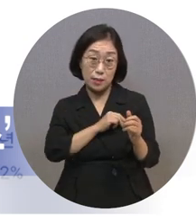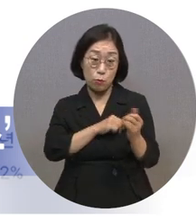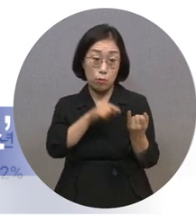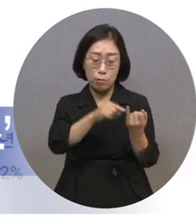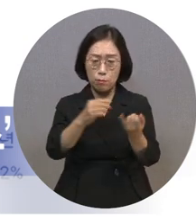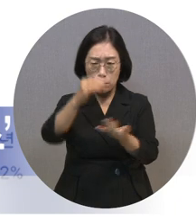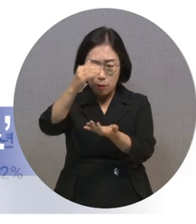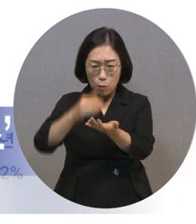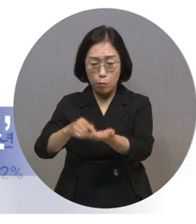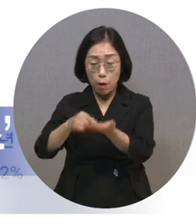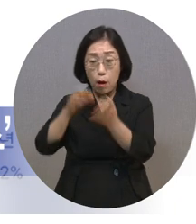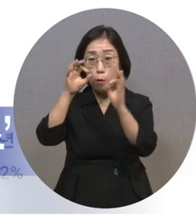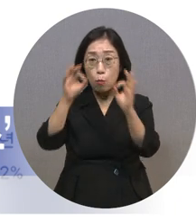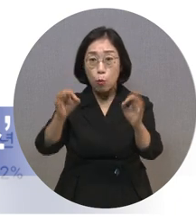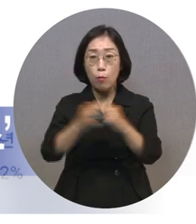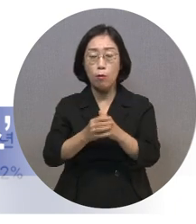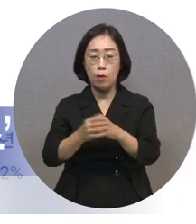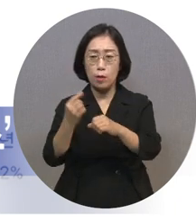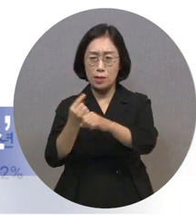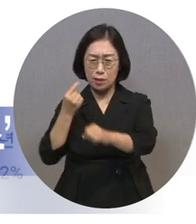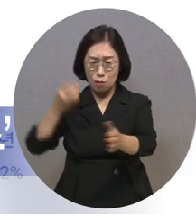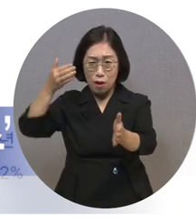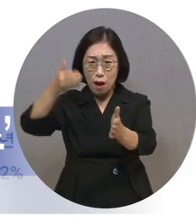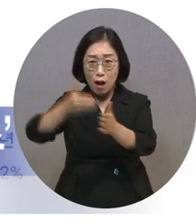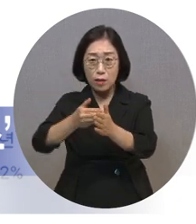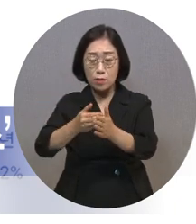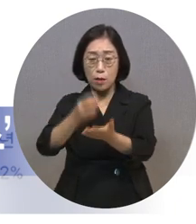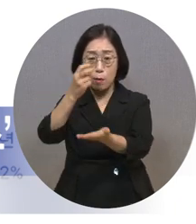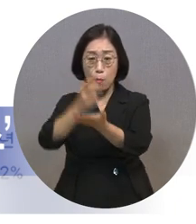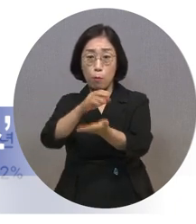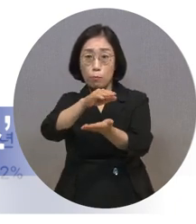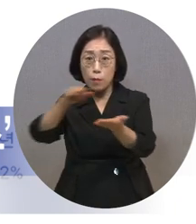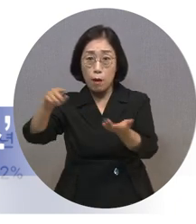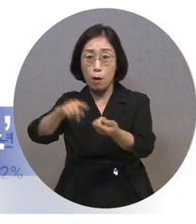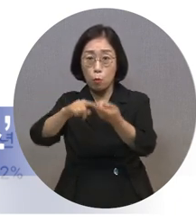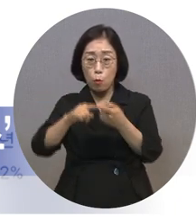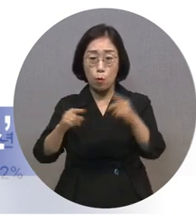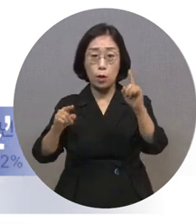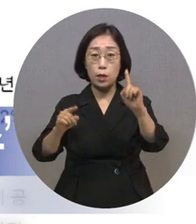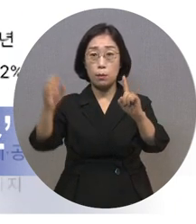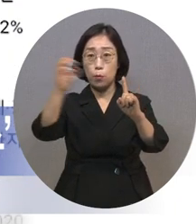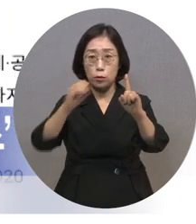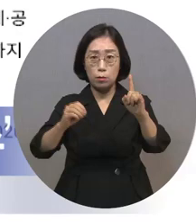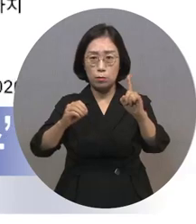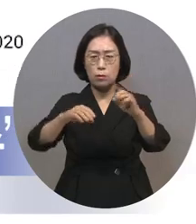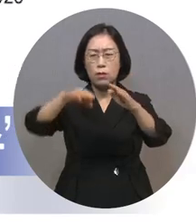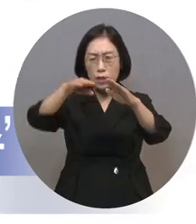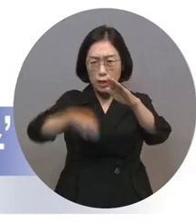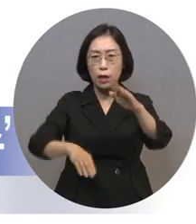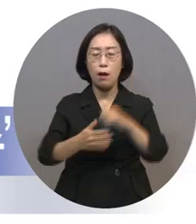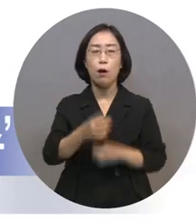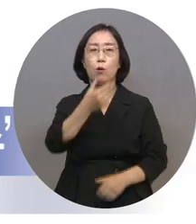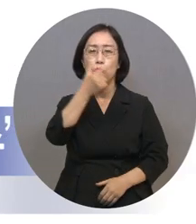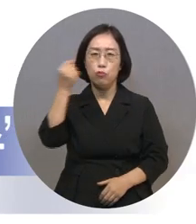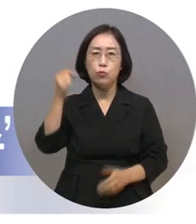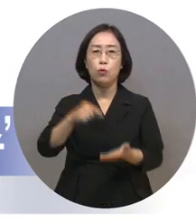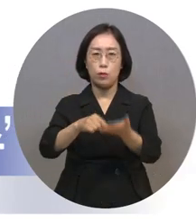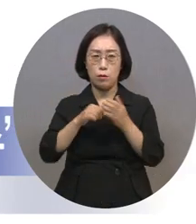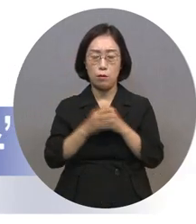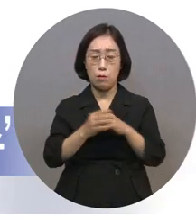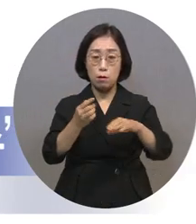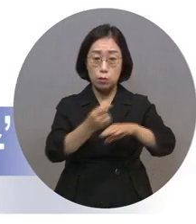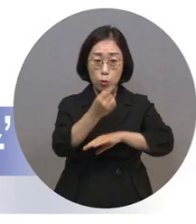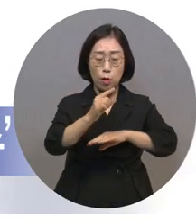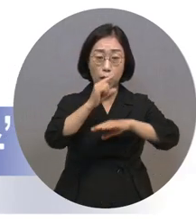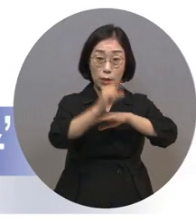2016년부터 지난해까지 법정 우선 구매 비율 1% 지키지 않았습니다 기재부 외에도 지자체와